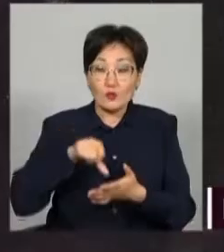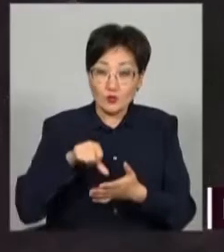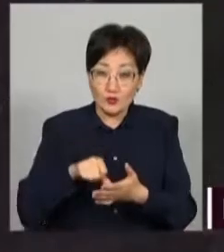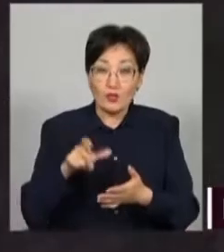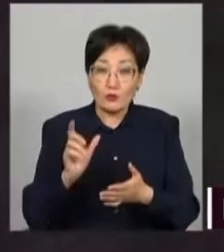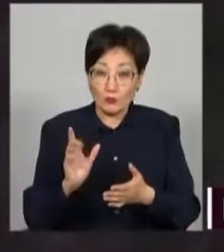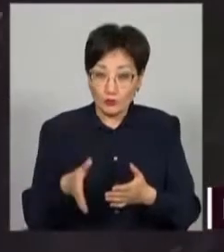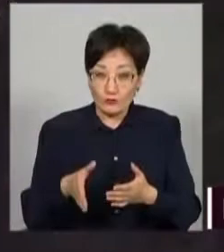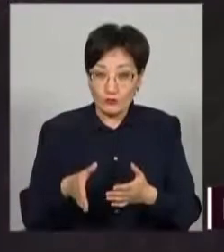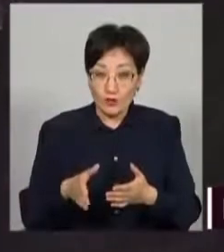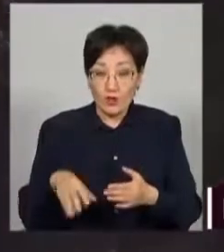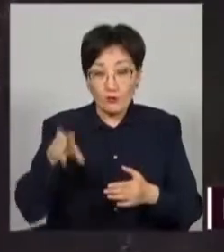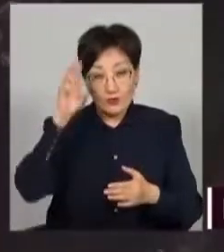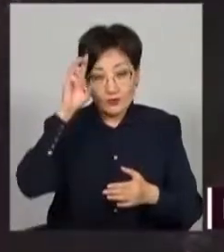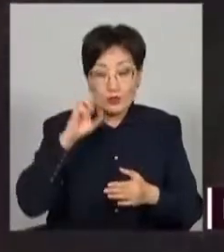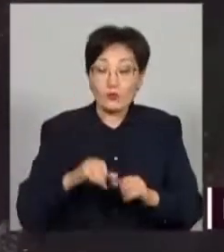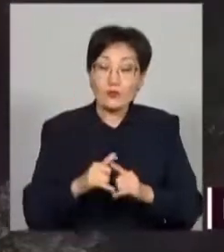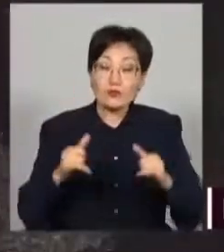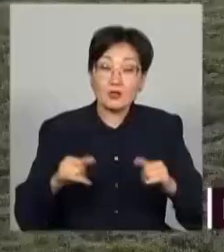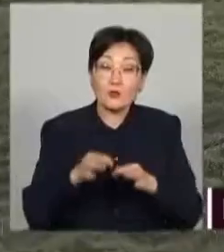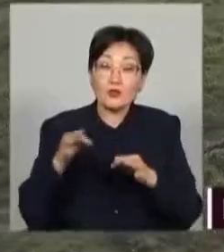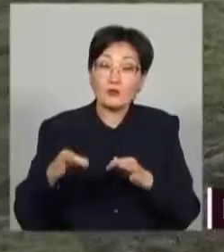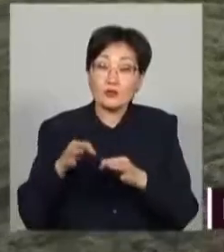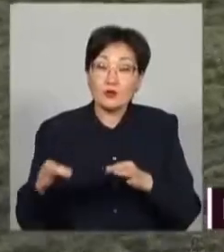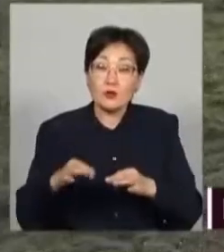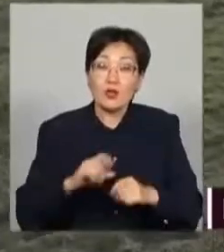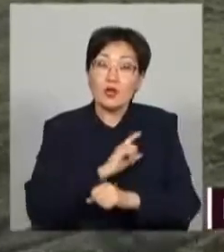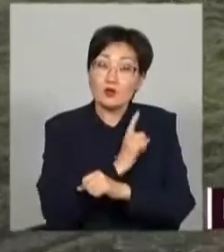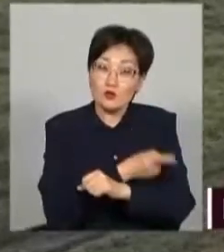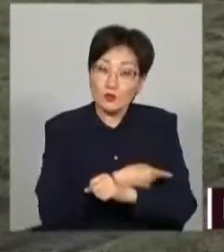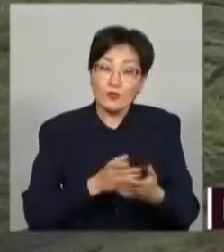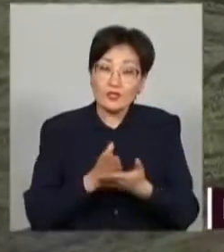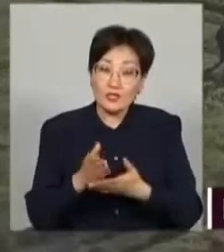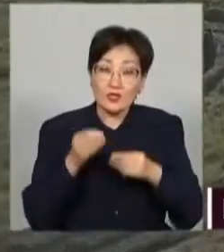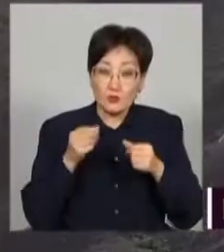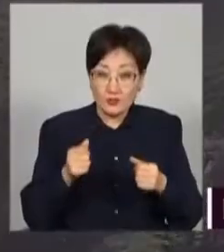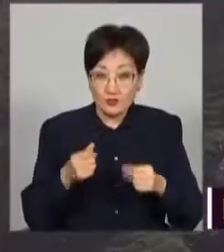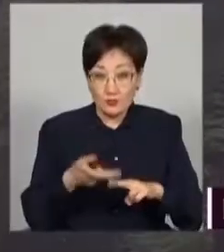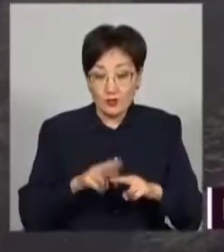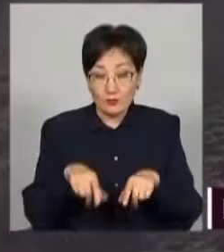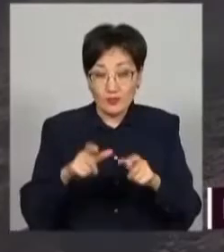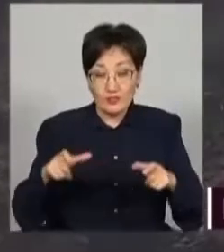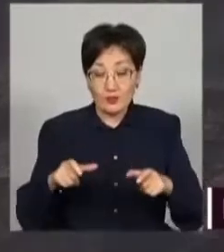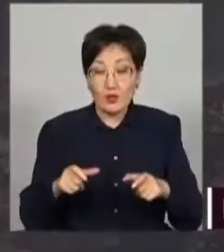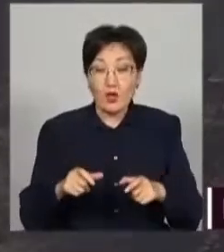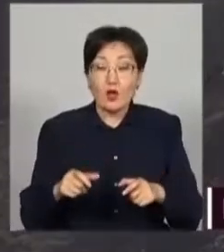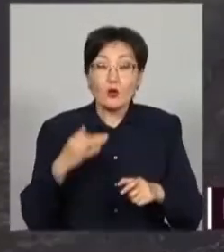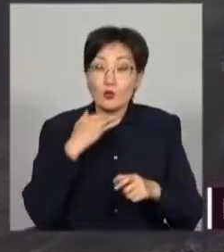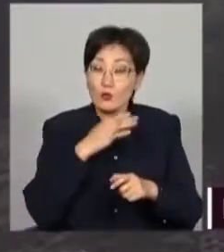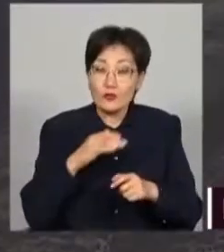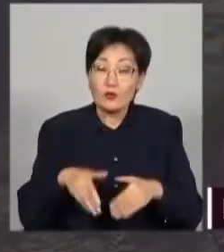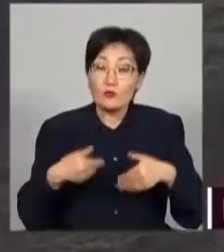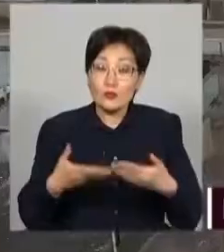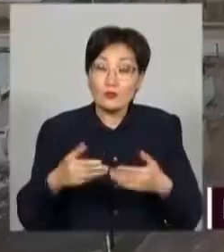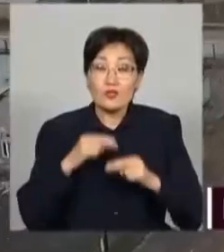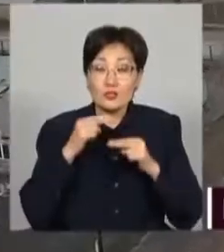болады. Мемлекетіміздің өркендеуі аймақтарымыздың қуатты болуына тікелей байланысты. Сондықтан азаматтардан келіп түскен көптеген